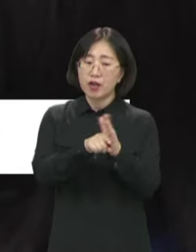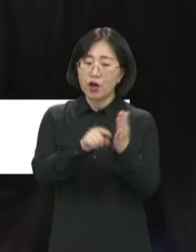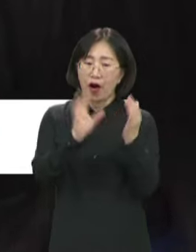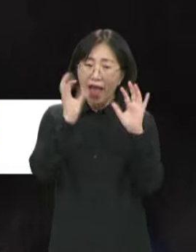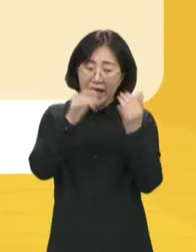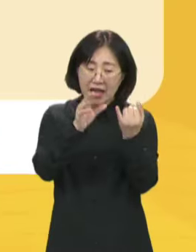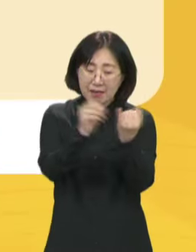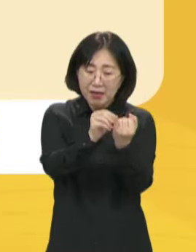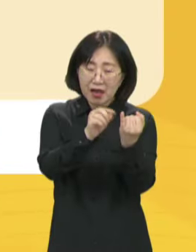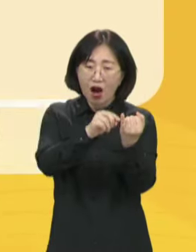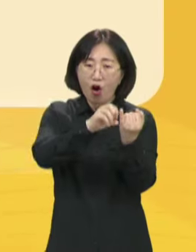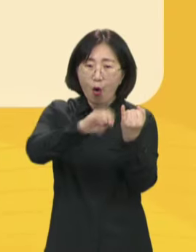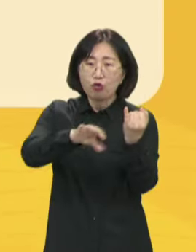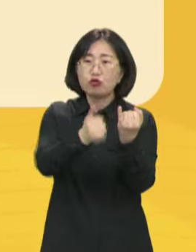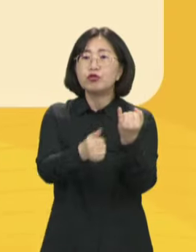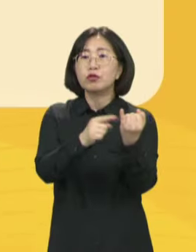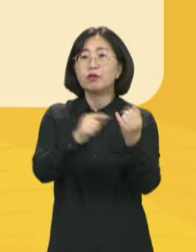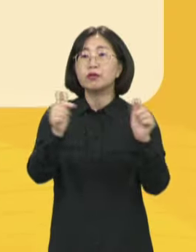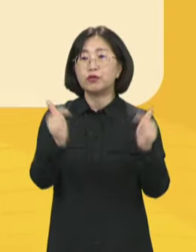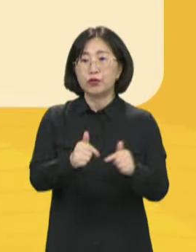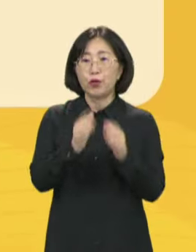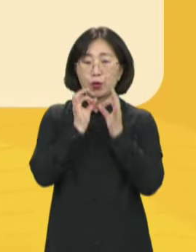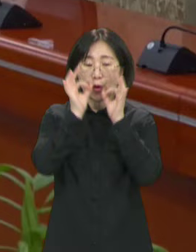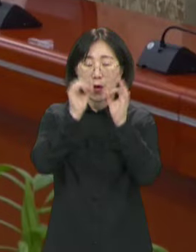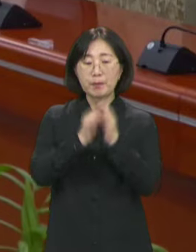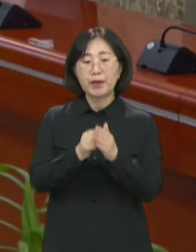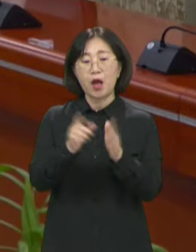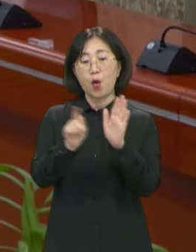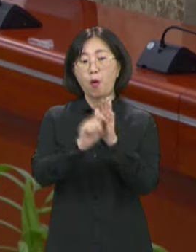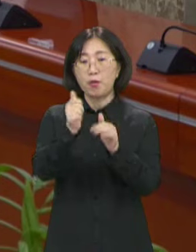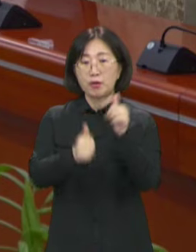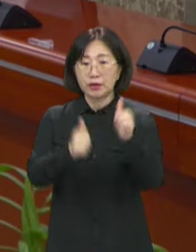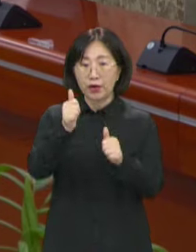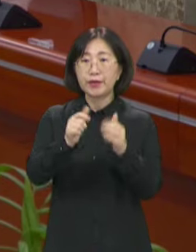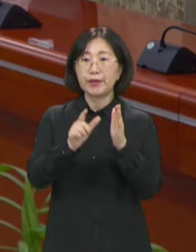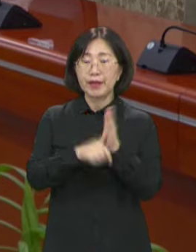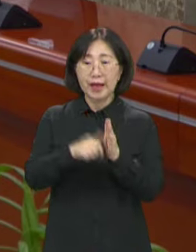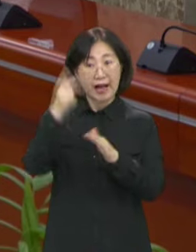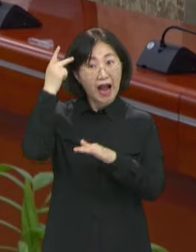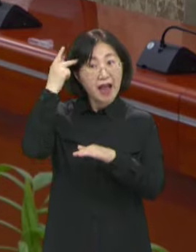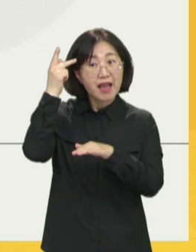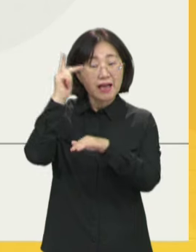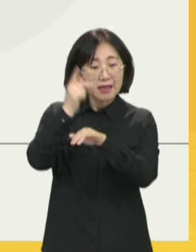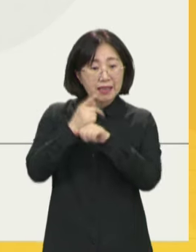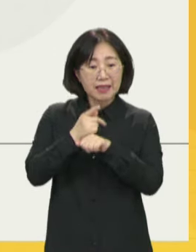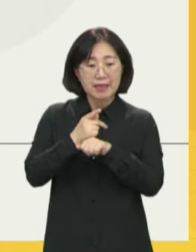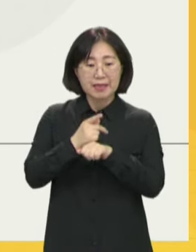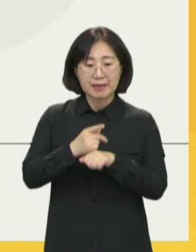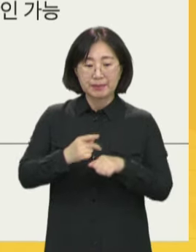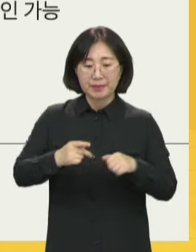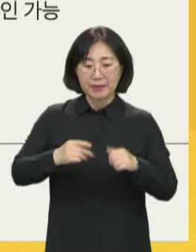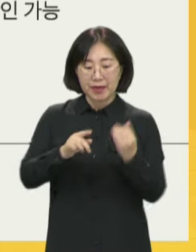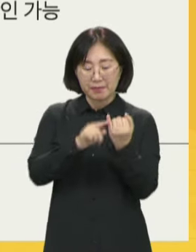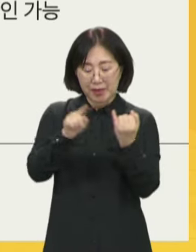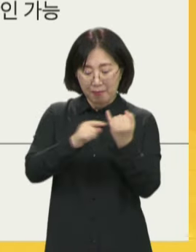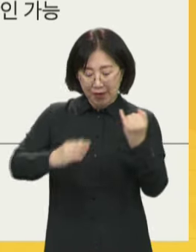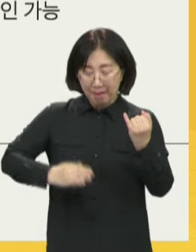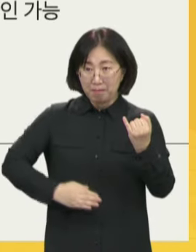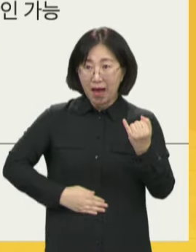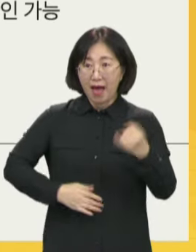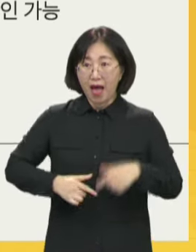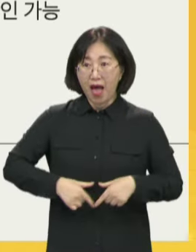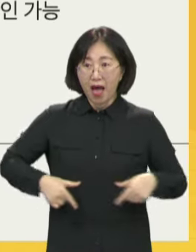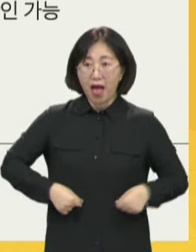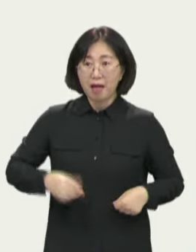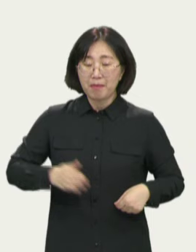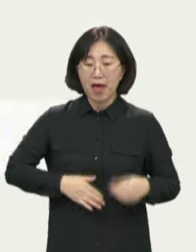집중하고 있습니다. 최근 카이스트 공모전에서는 임산부에게 초박형 패치를 붙이면 AI가 태아의 안전을